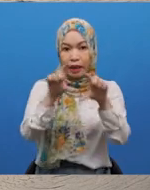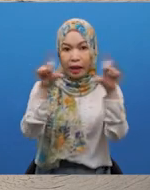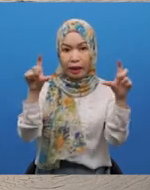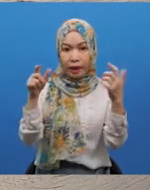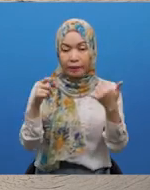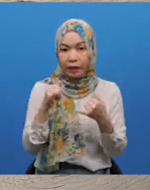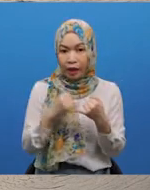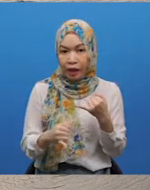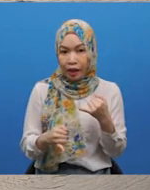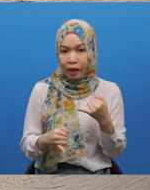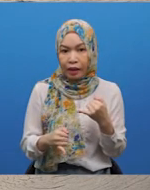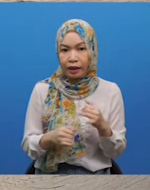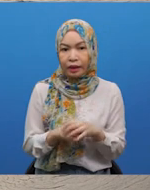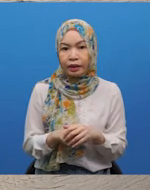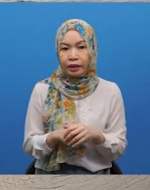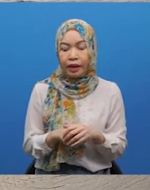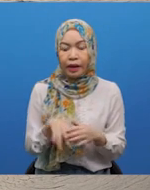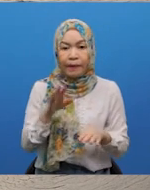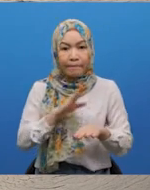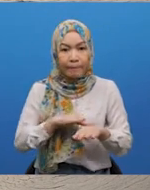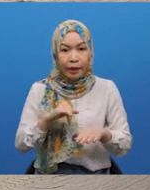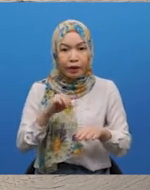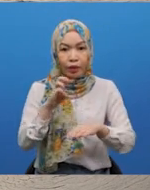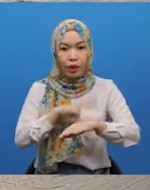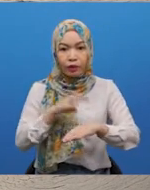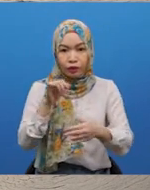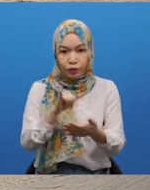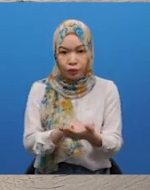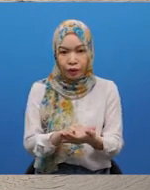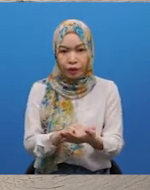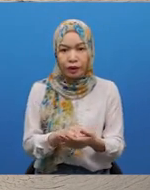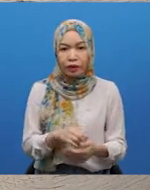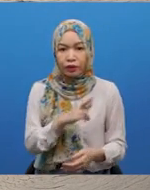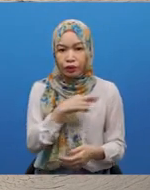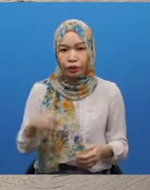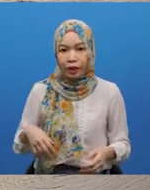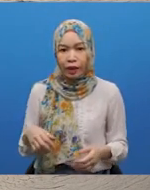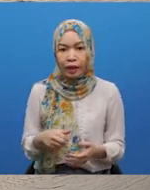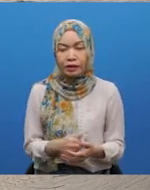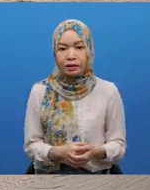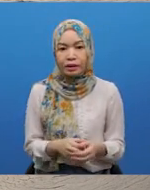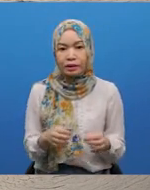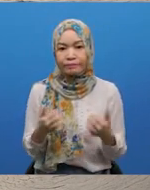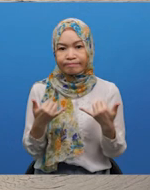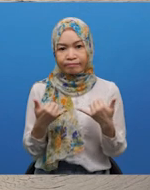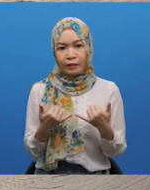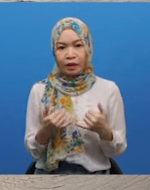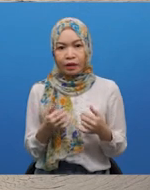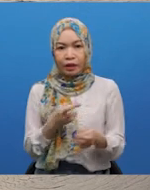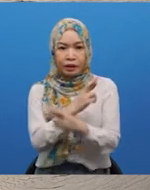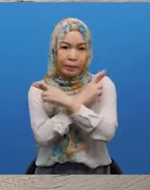bahawa pada ketika itu, Baginda sedang bersemayam di singgasana